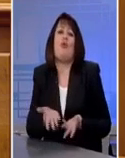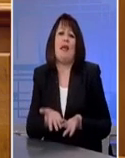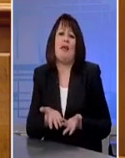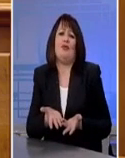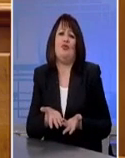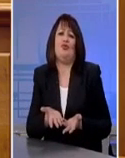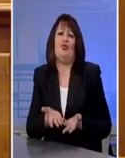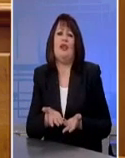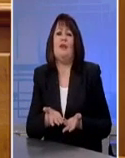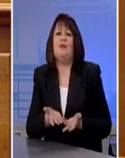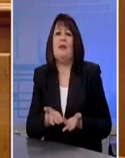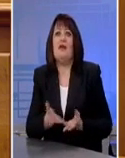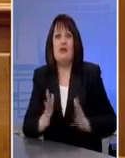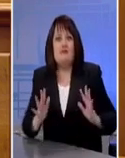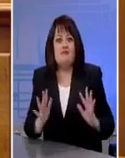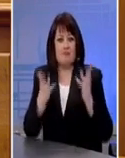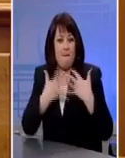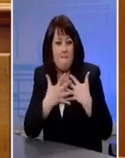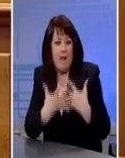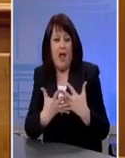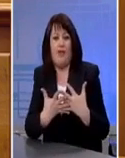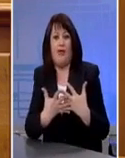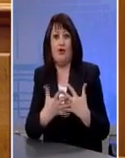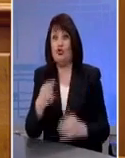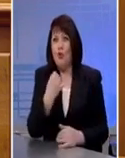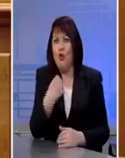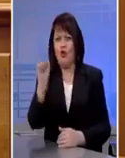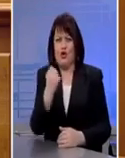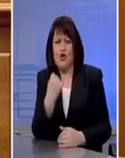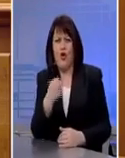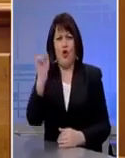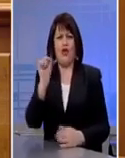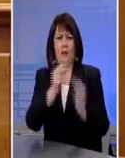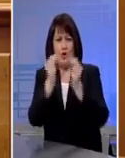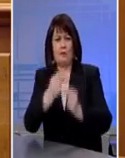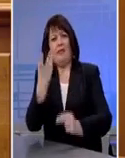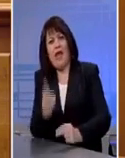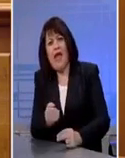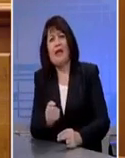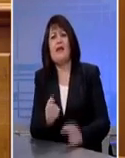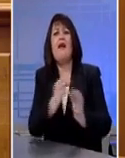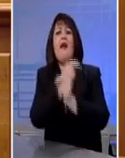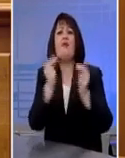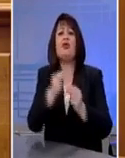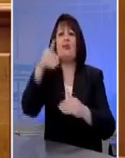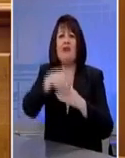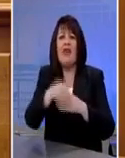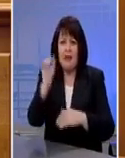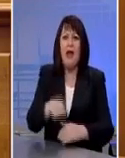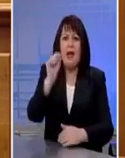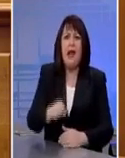Πηγαίνανε με τα πάθους να ψηφίσουν κάτι νομίζοντας ότι θα έχει αποτέλεσμα και έβγαινε το βράδυ ναι.